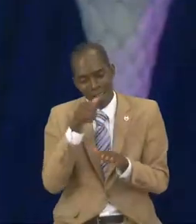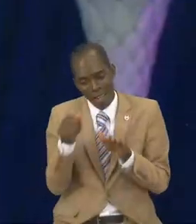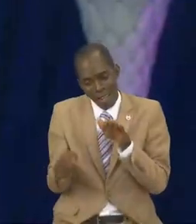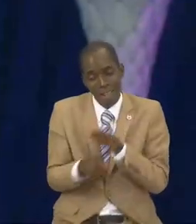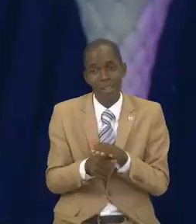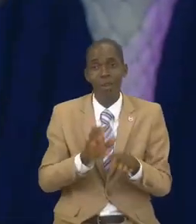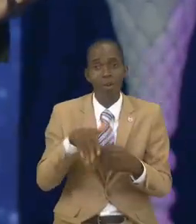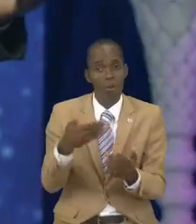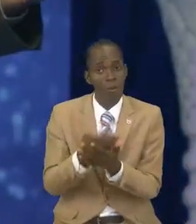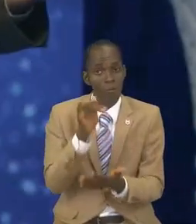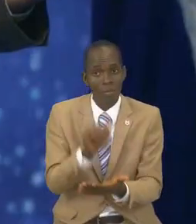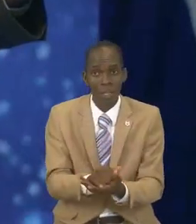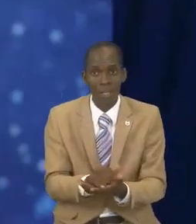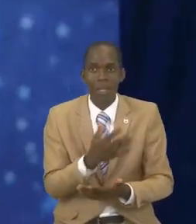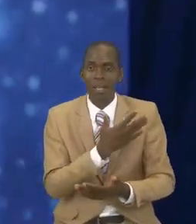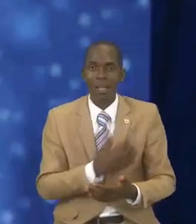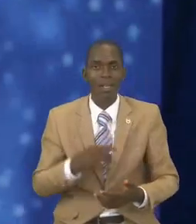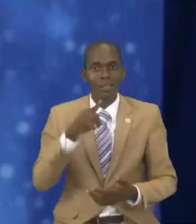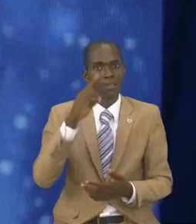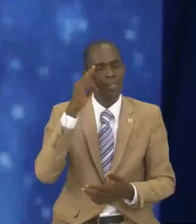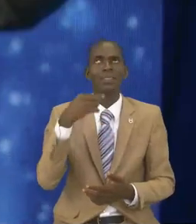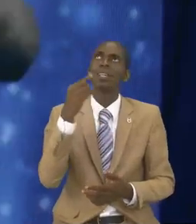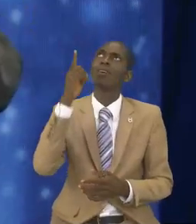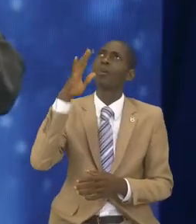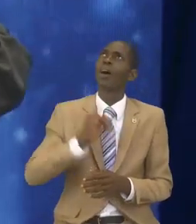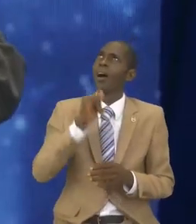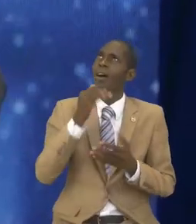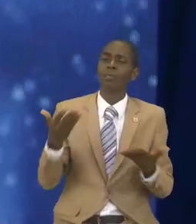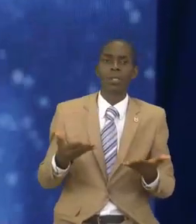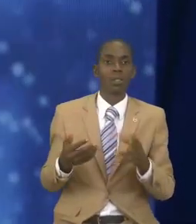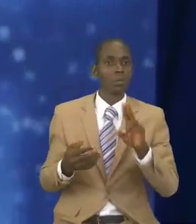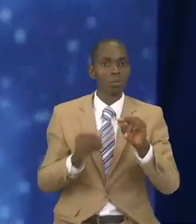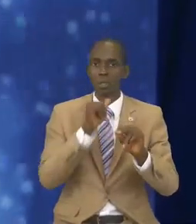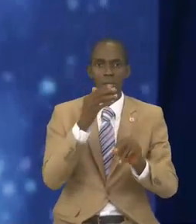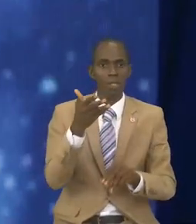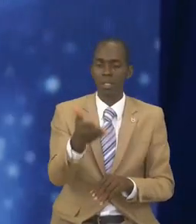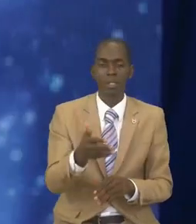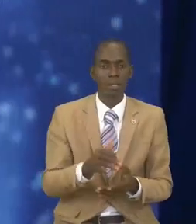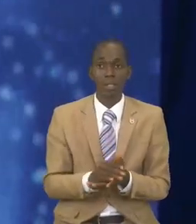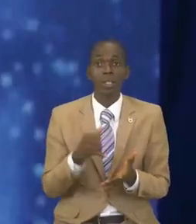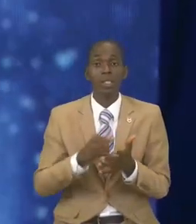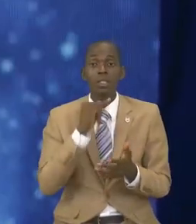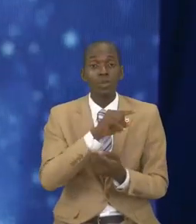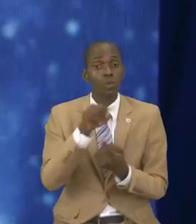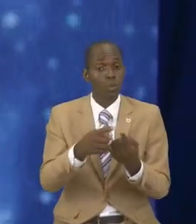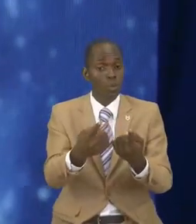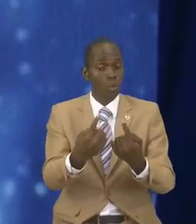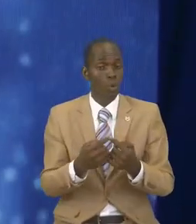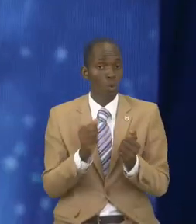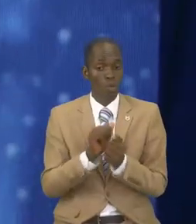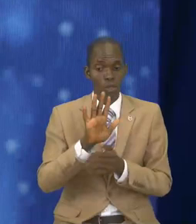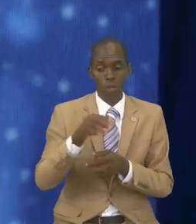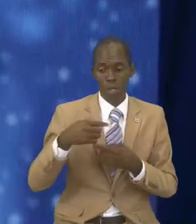cela. Et Dieu, je suis là. Non, tu n'es pas là. C'est quand tu viens avec un